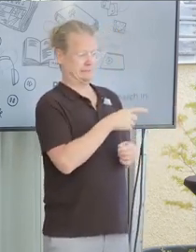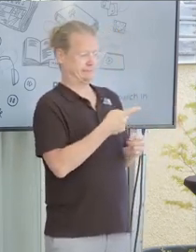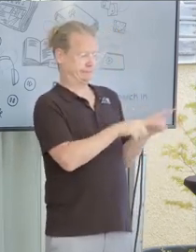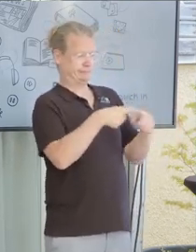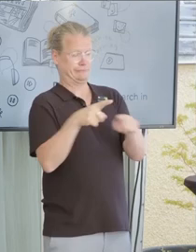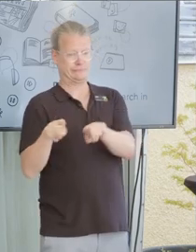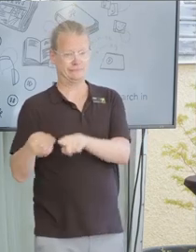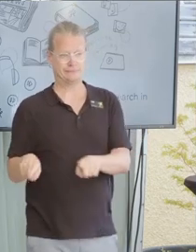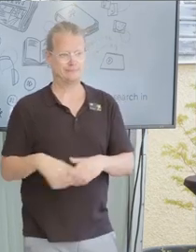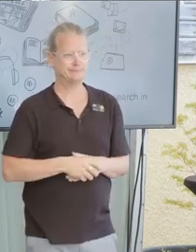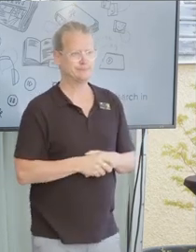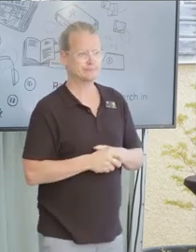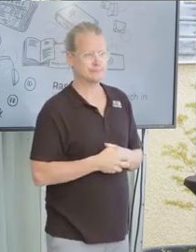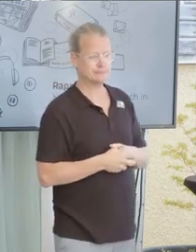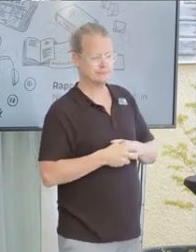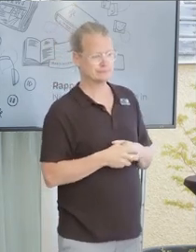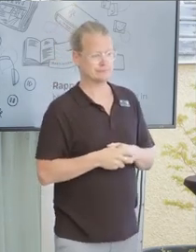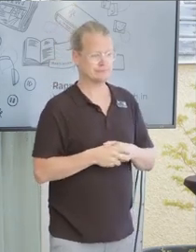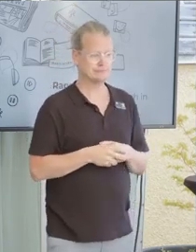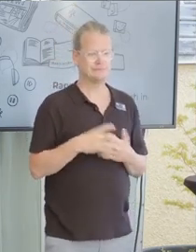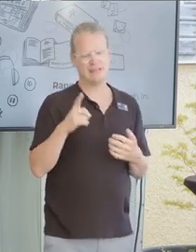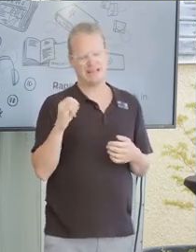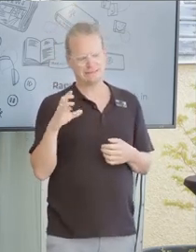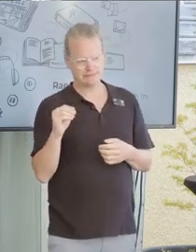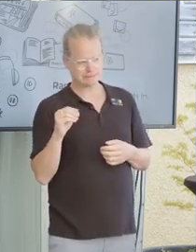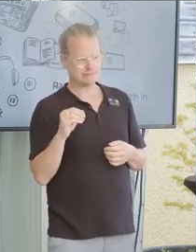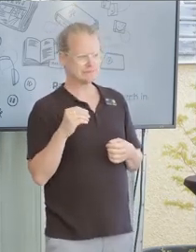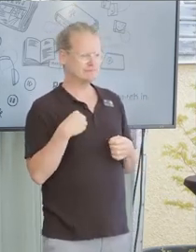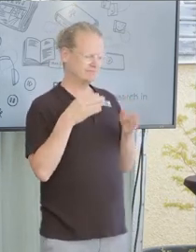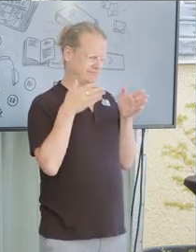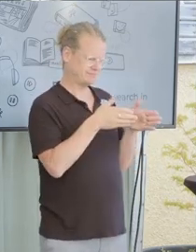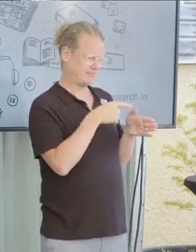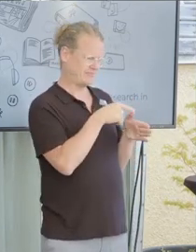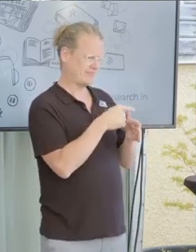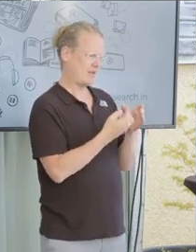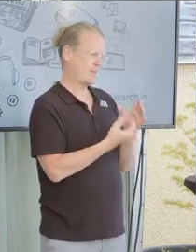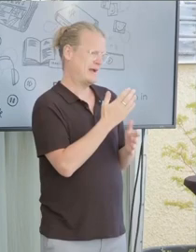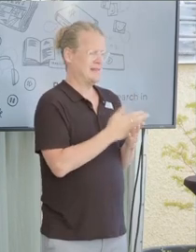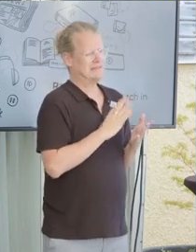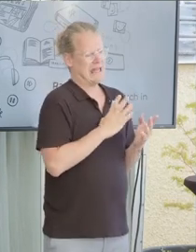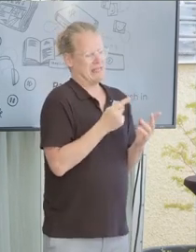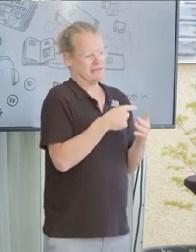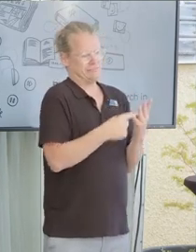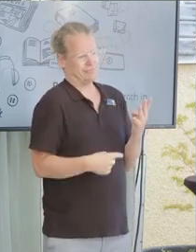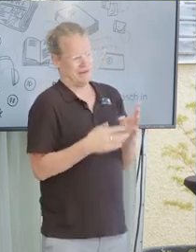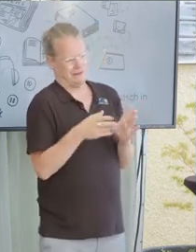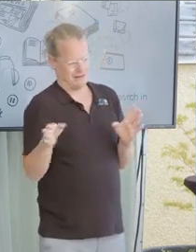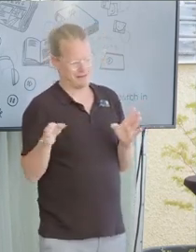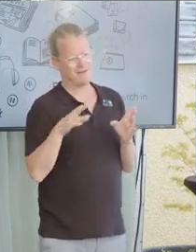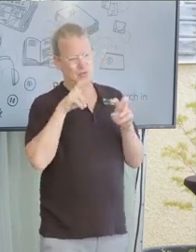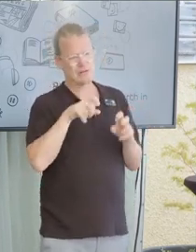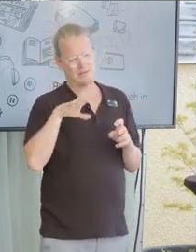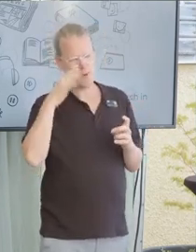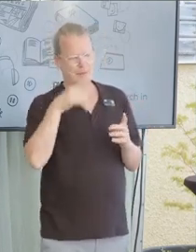del på upphovsrätten ändå idag, men finns det andra problem som forskarna lyfter? Liksom? Ja, men det gör det ju absolut. Du